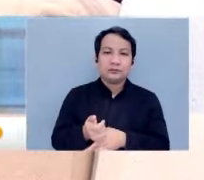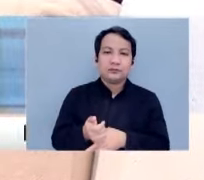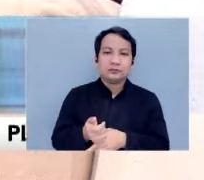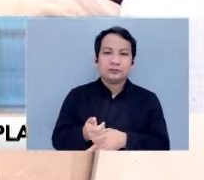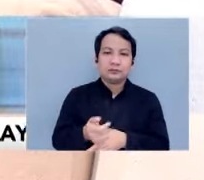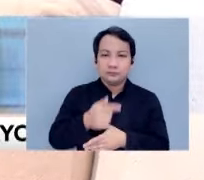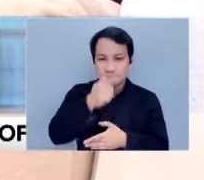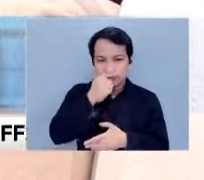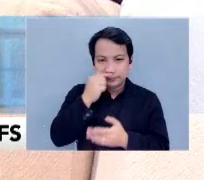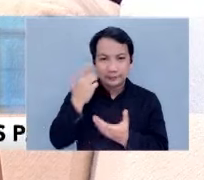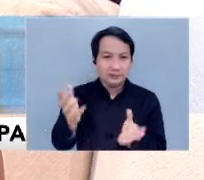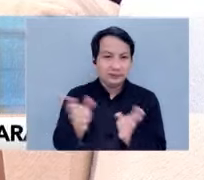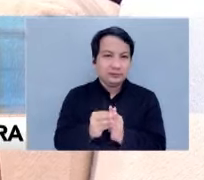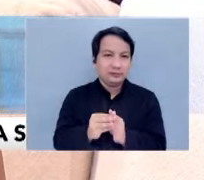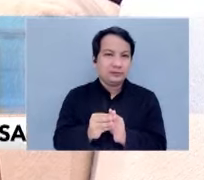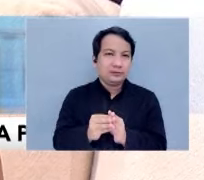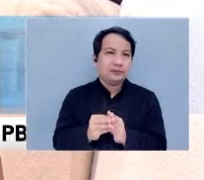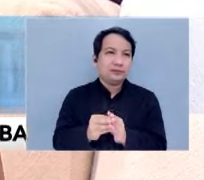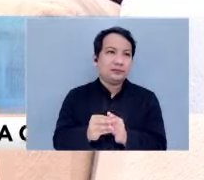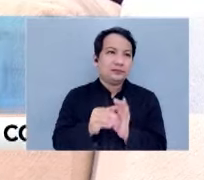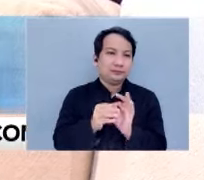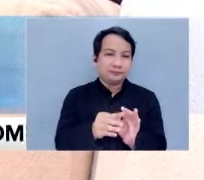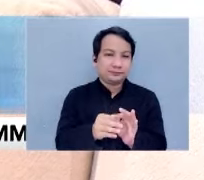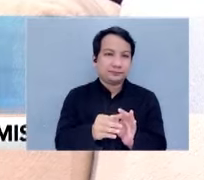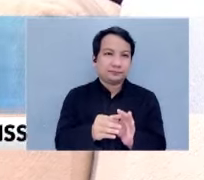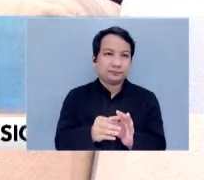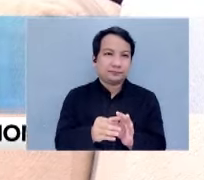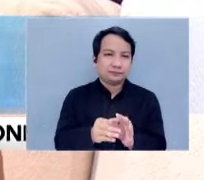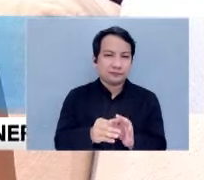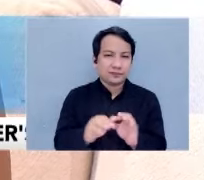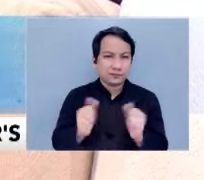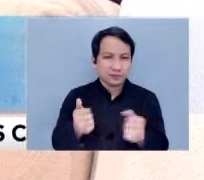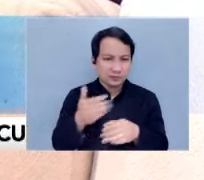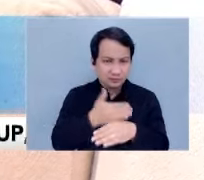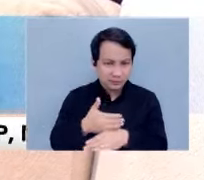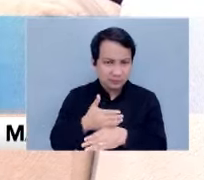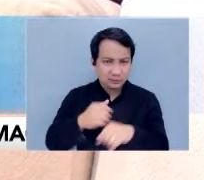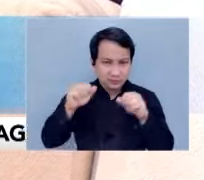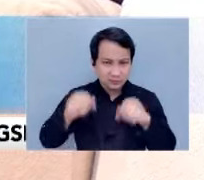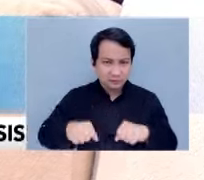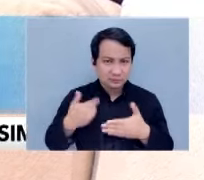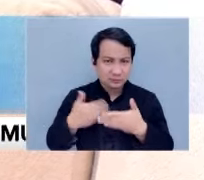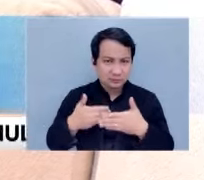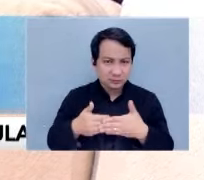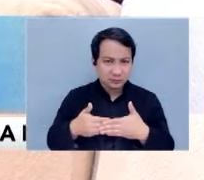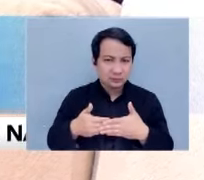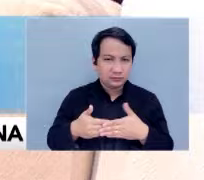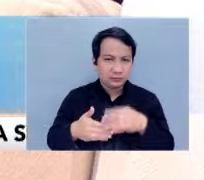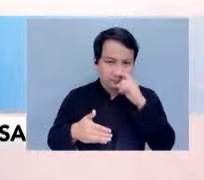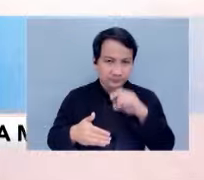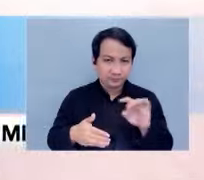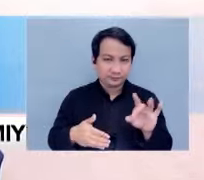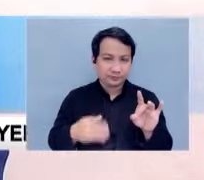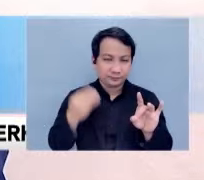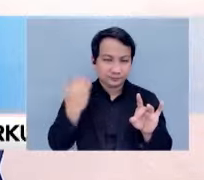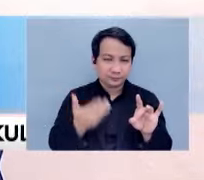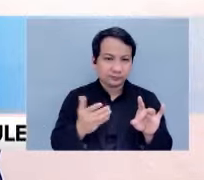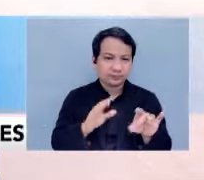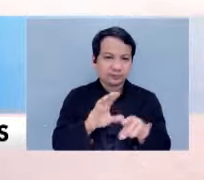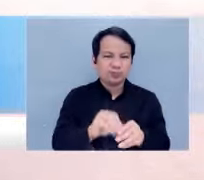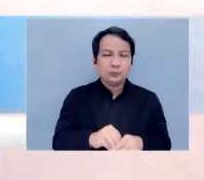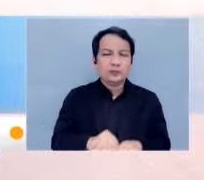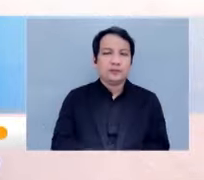years old, not quite there yung panganay. Paano? Pwede na ba since malapit na mag-18? Sa ilalim ng batas, kung siya na